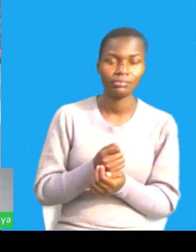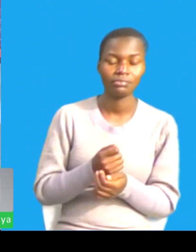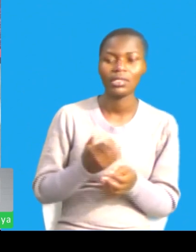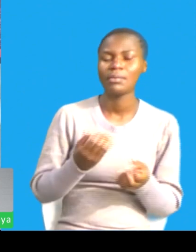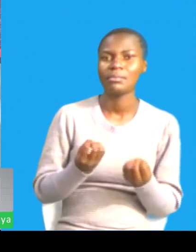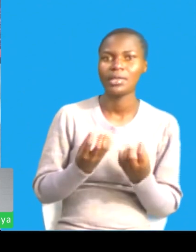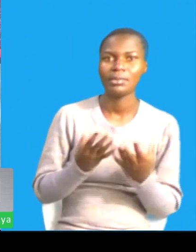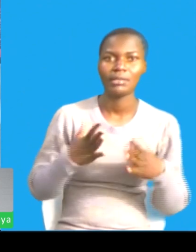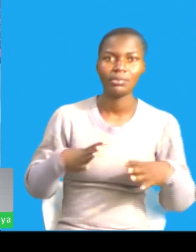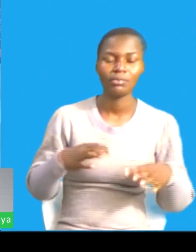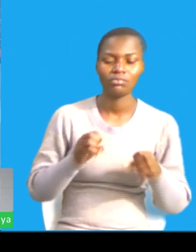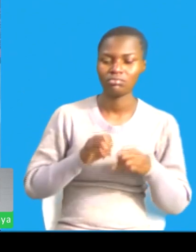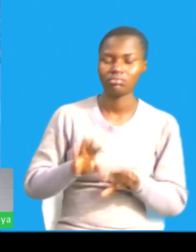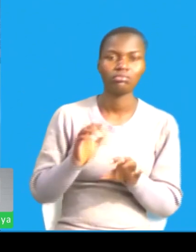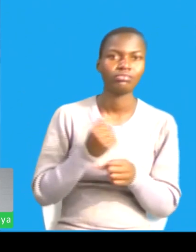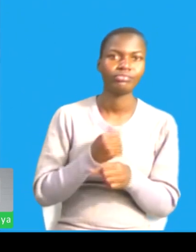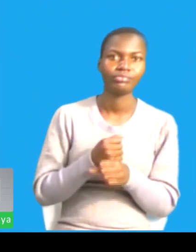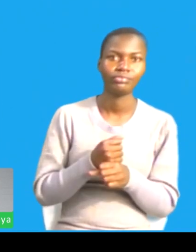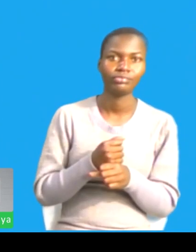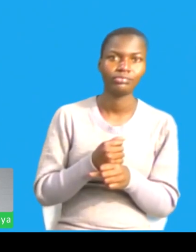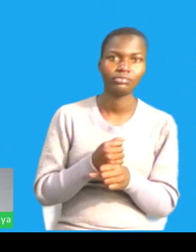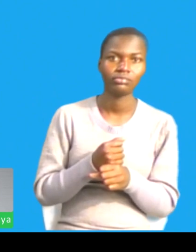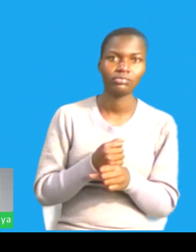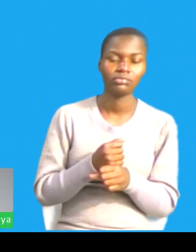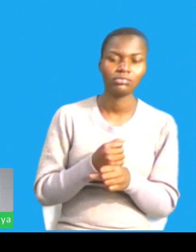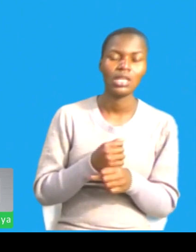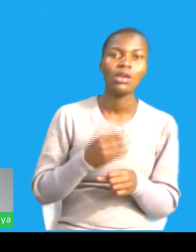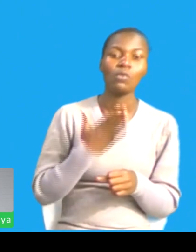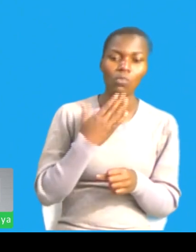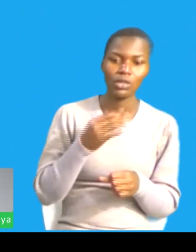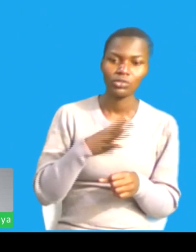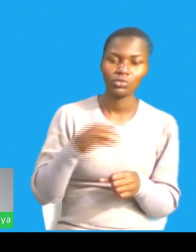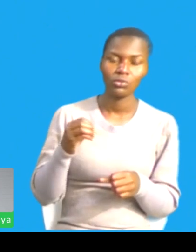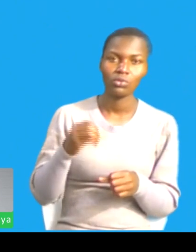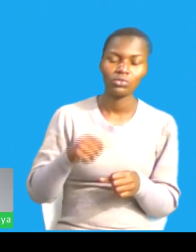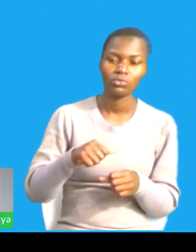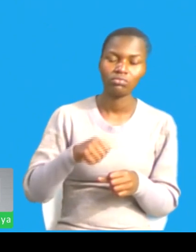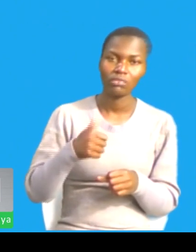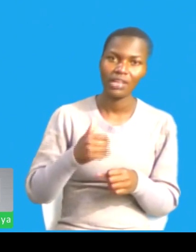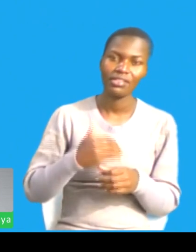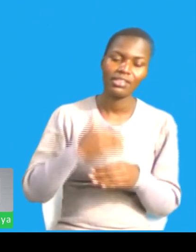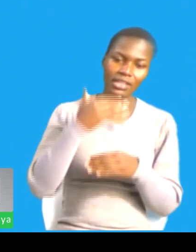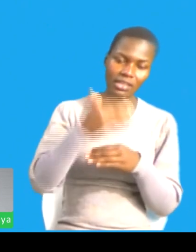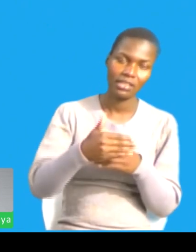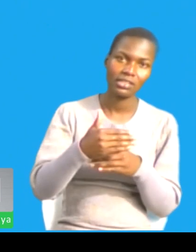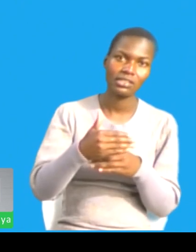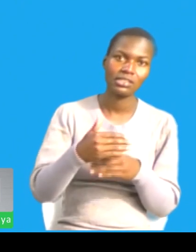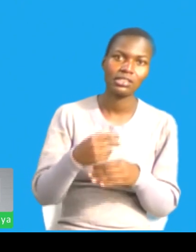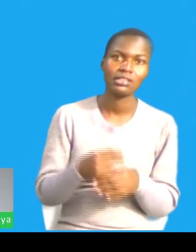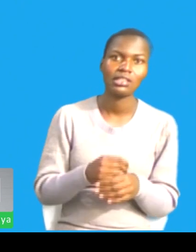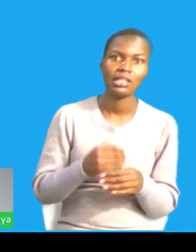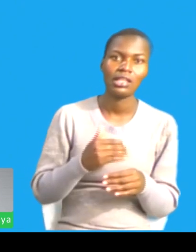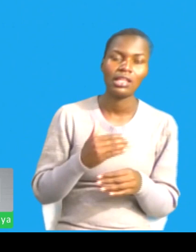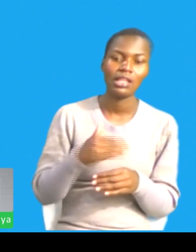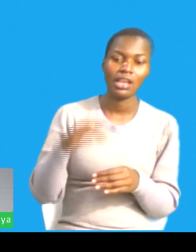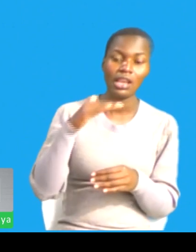kazi. Sisi system yetu inatakiwa kutupeleka hiyo level ya kufika mahali talanta yako ndio